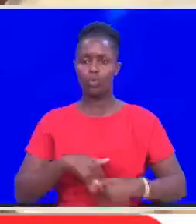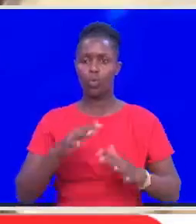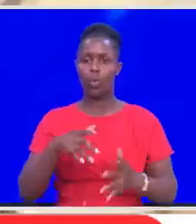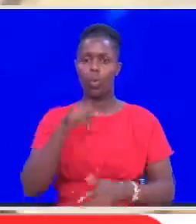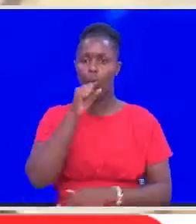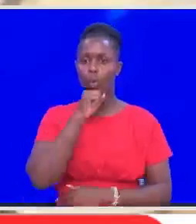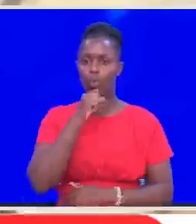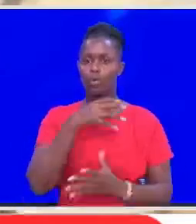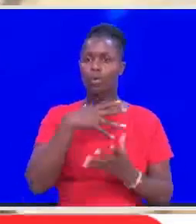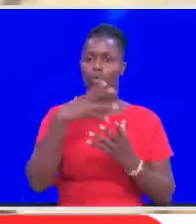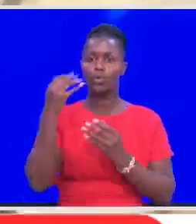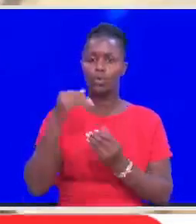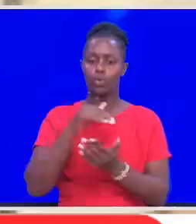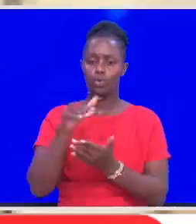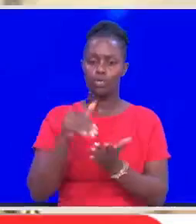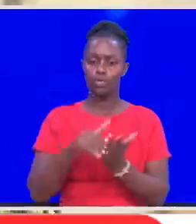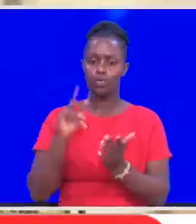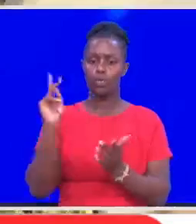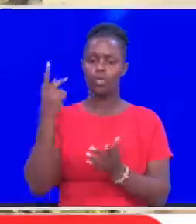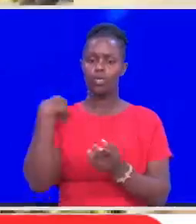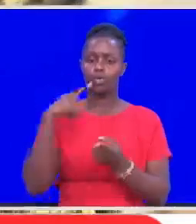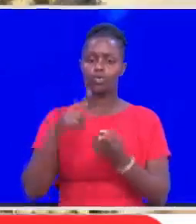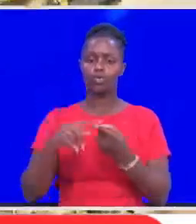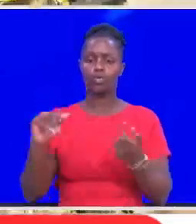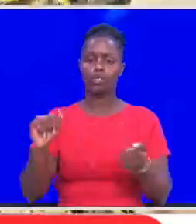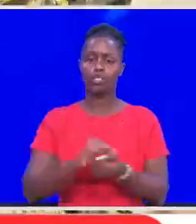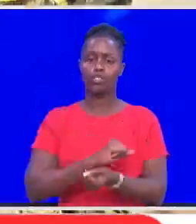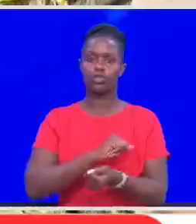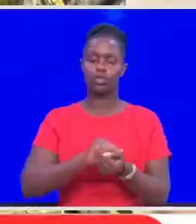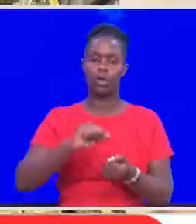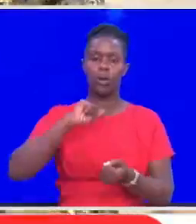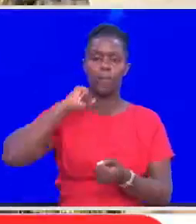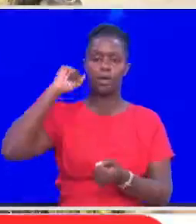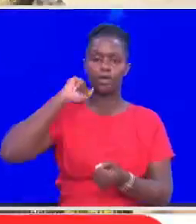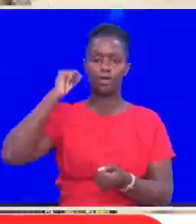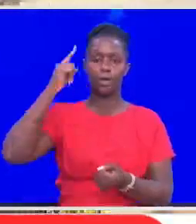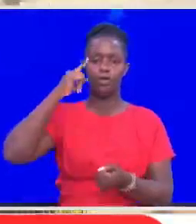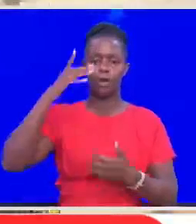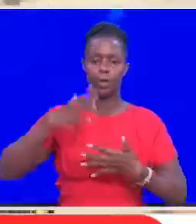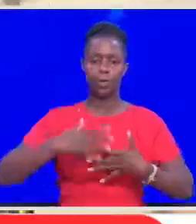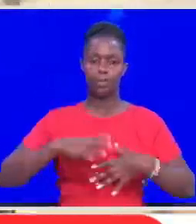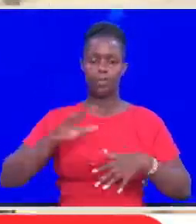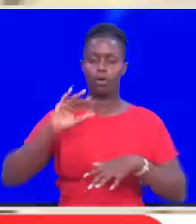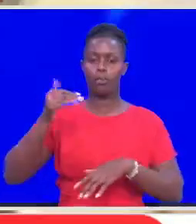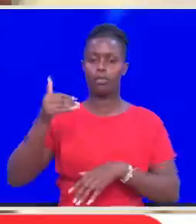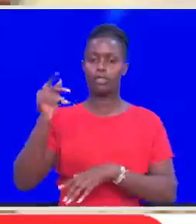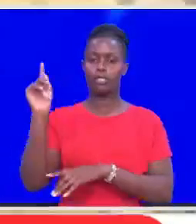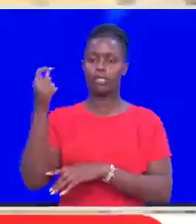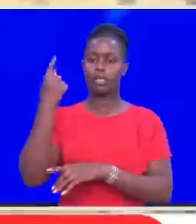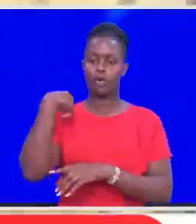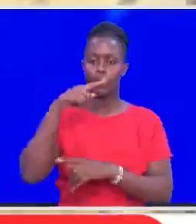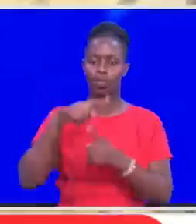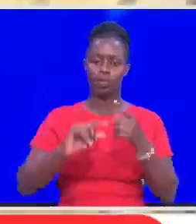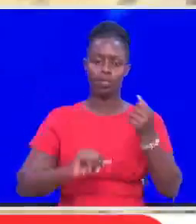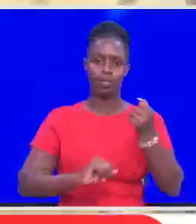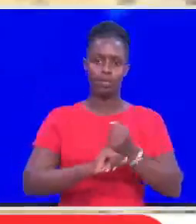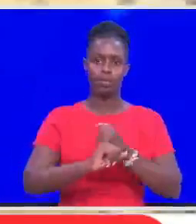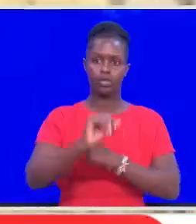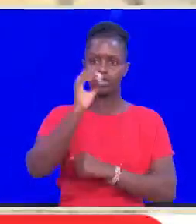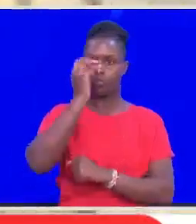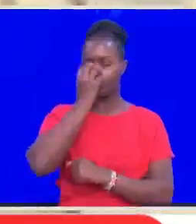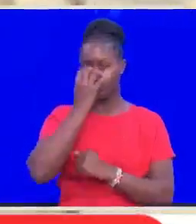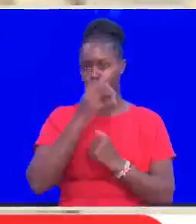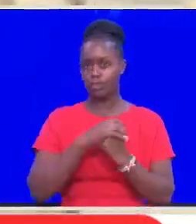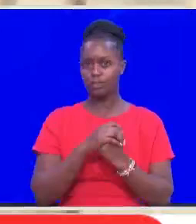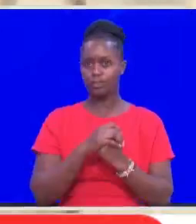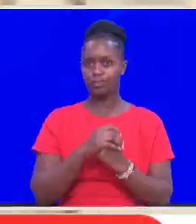Kenya to destabilize political landscape for our people in Mount Kenya who supported William Ruto to the last man. Tunalan